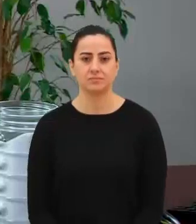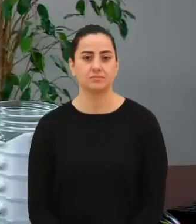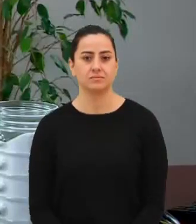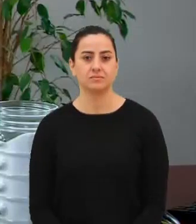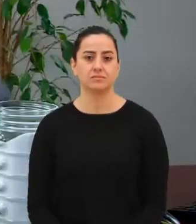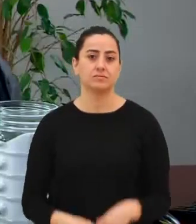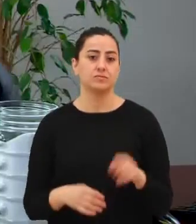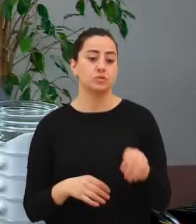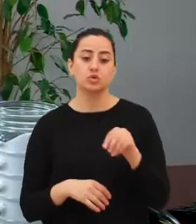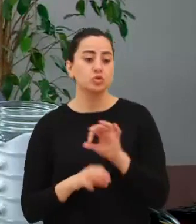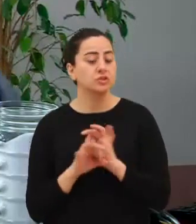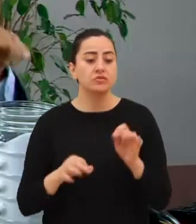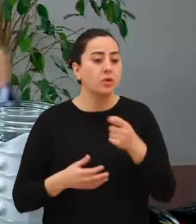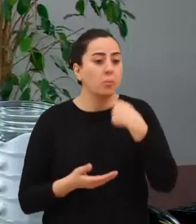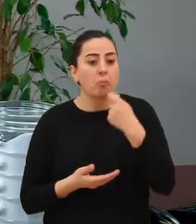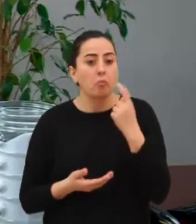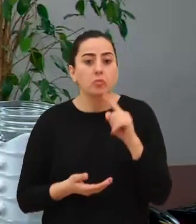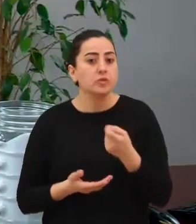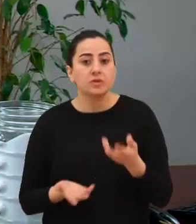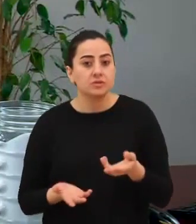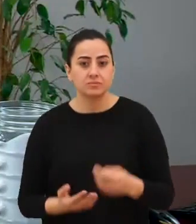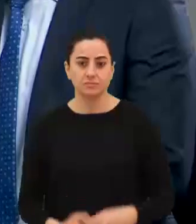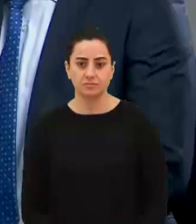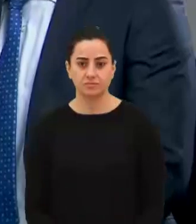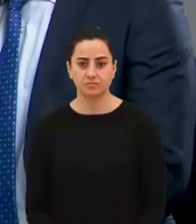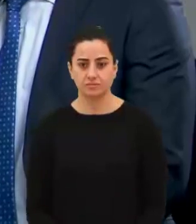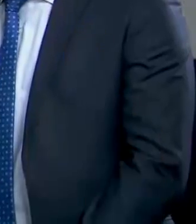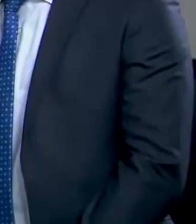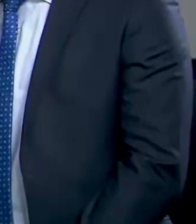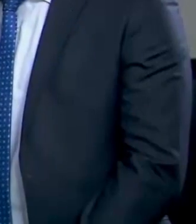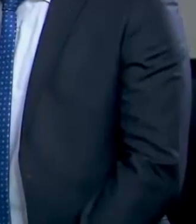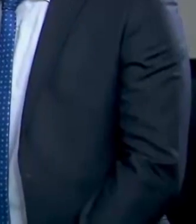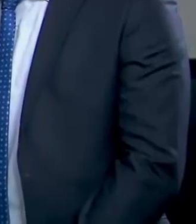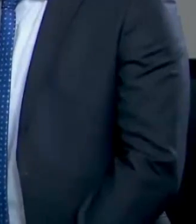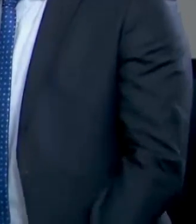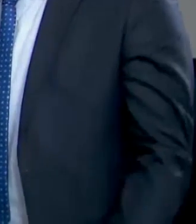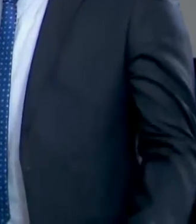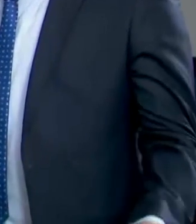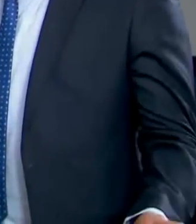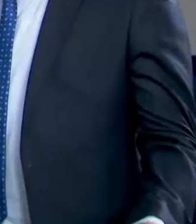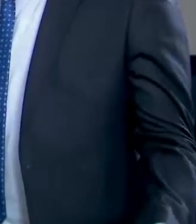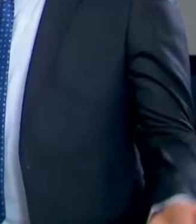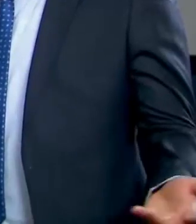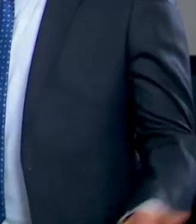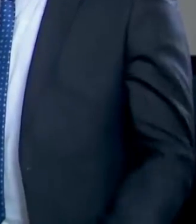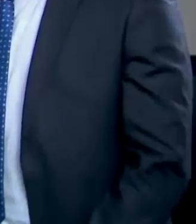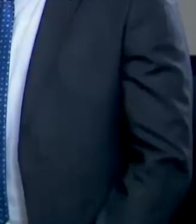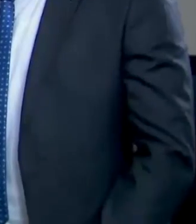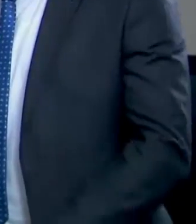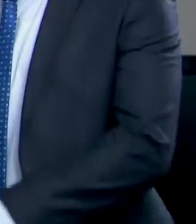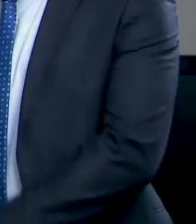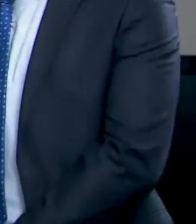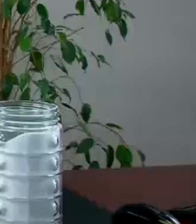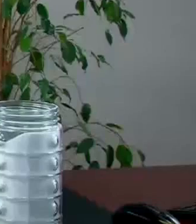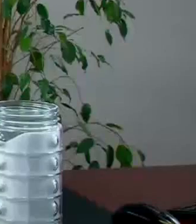Hiç tuz yokmuş içinde. Bu kadar tuzdan sonra. Nasıl olmuş? Müdür bilmeceyi sormuş